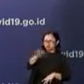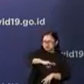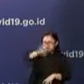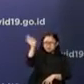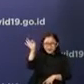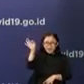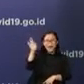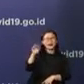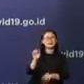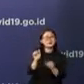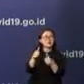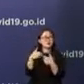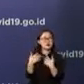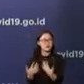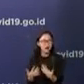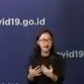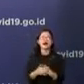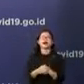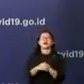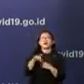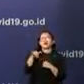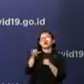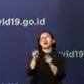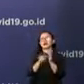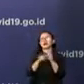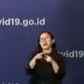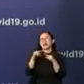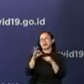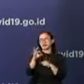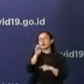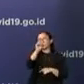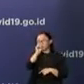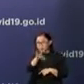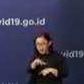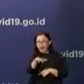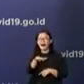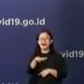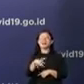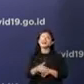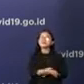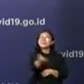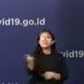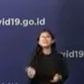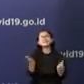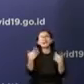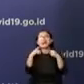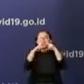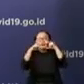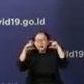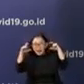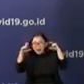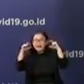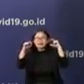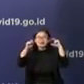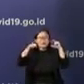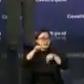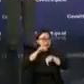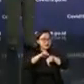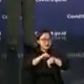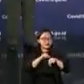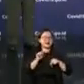yang benar adalah Bapak Achmad suryantono meminta seluruh masyarakat untuk menggunakan masker perawat April